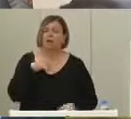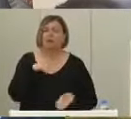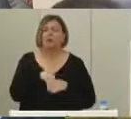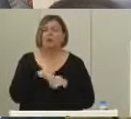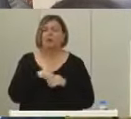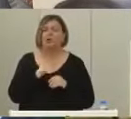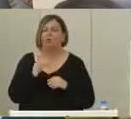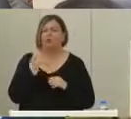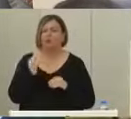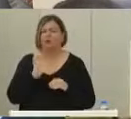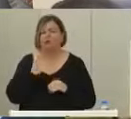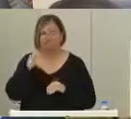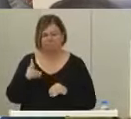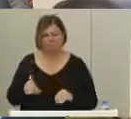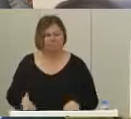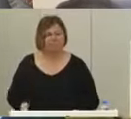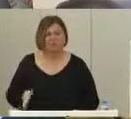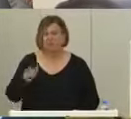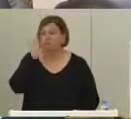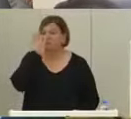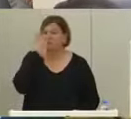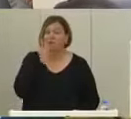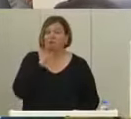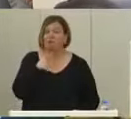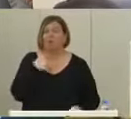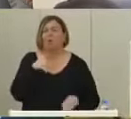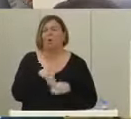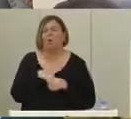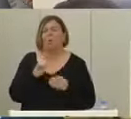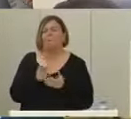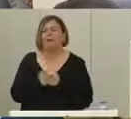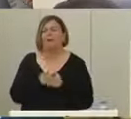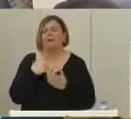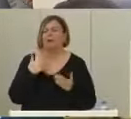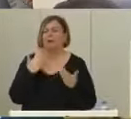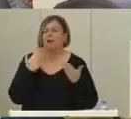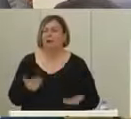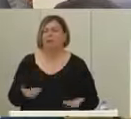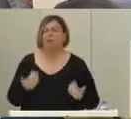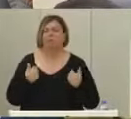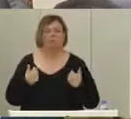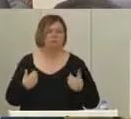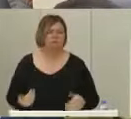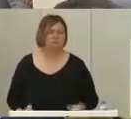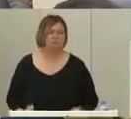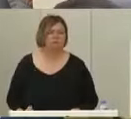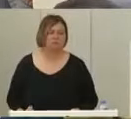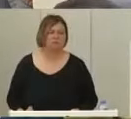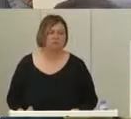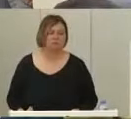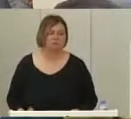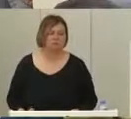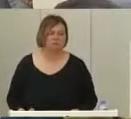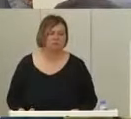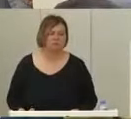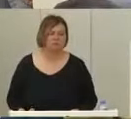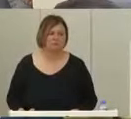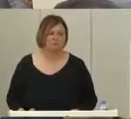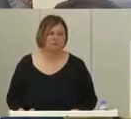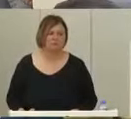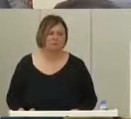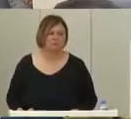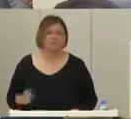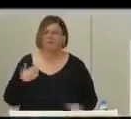çokluğuyla geçirmişiz. 500 adedini oy birliğiyle geçirmişiz. Biz bir şey çok böyle